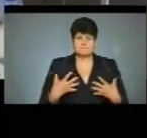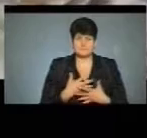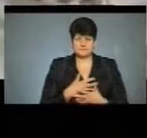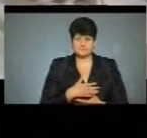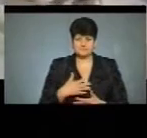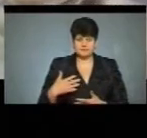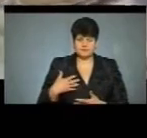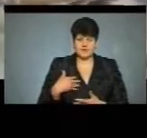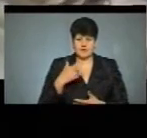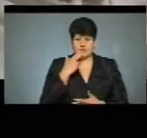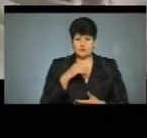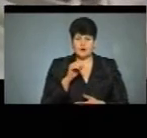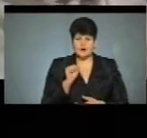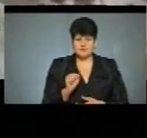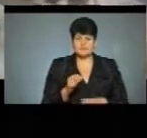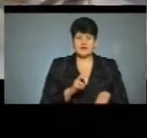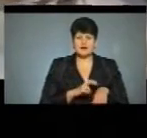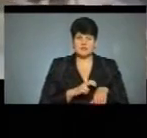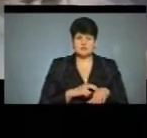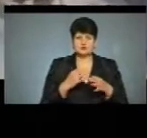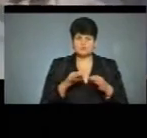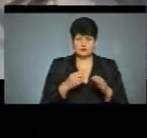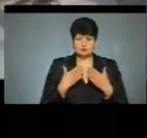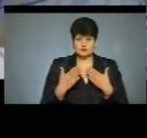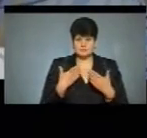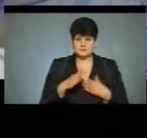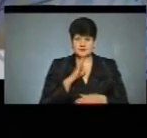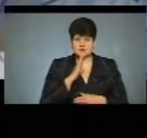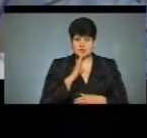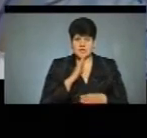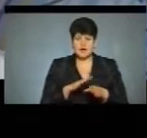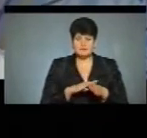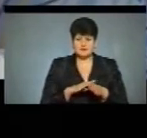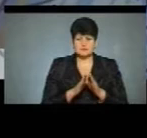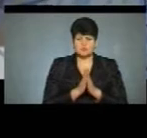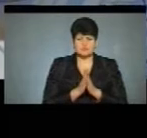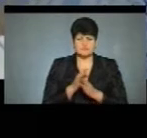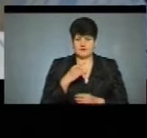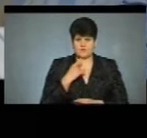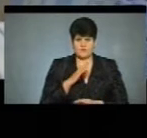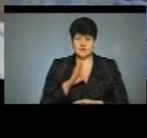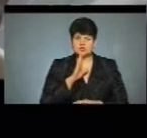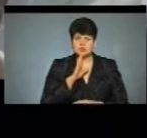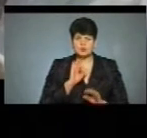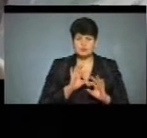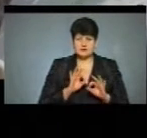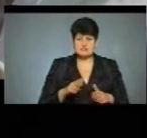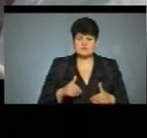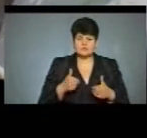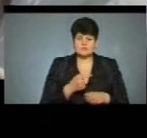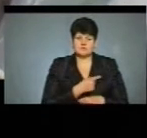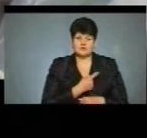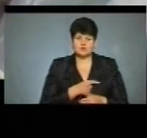викликану вірусом грипу А. Лікар дозволив нам поспілкуватися з пацієнткою, але прізвище її просив не називати. Жінка розповідає, звернулася за